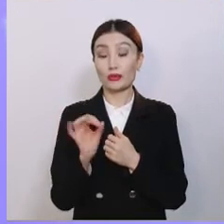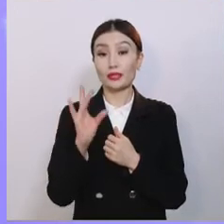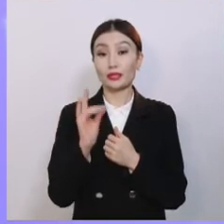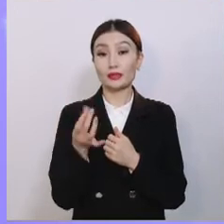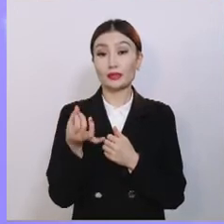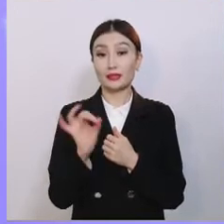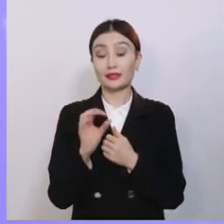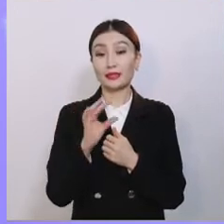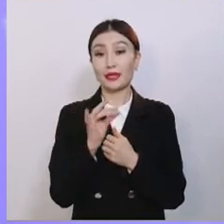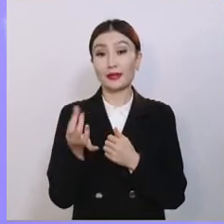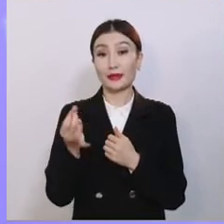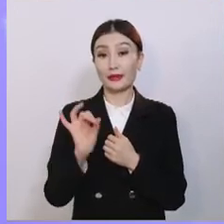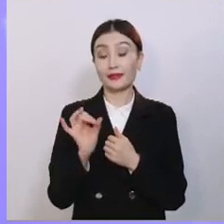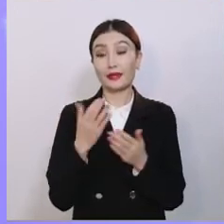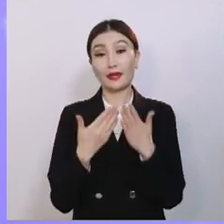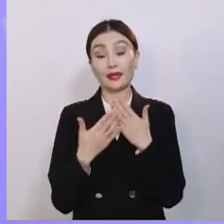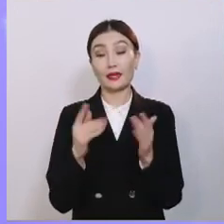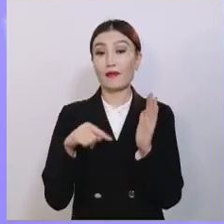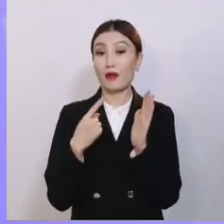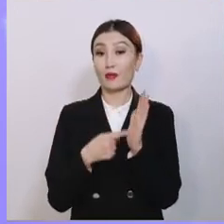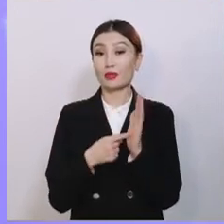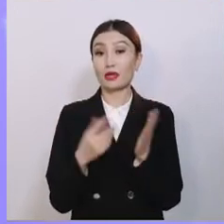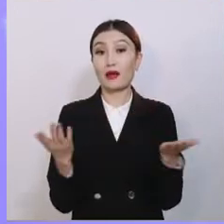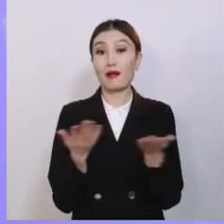«ый», «ий», или же вопрос